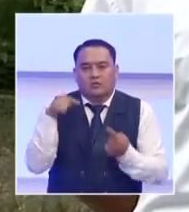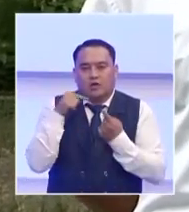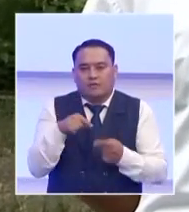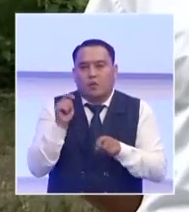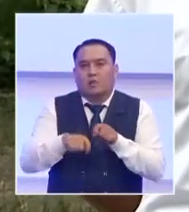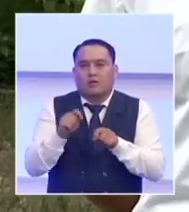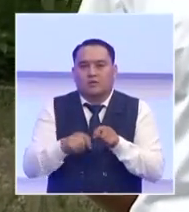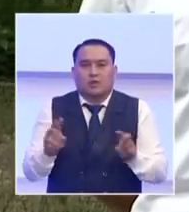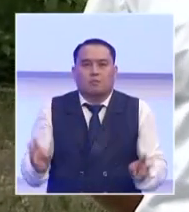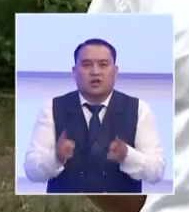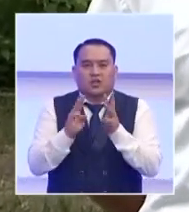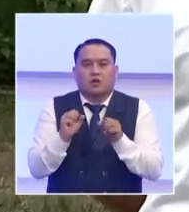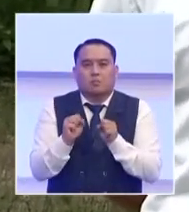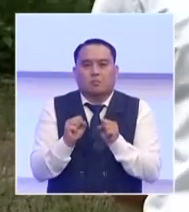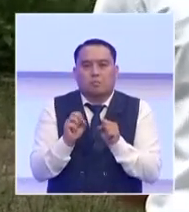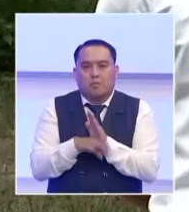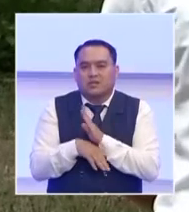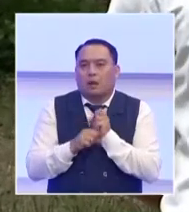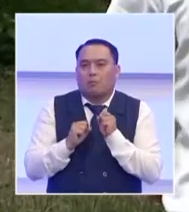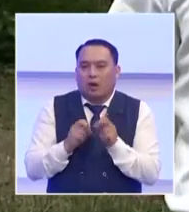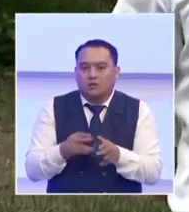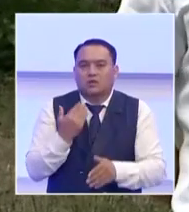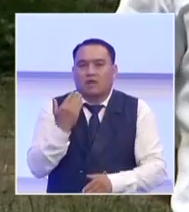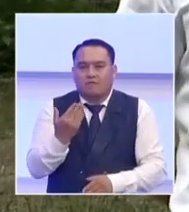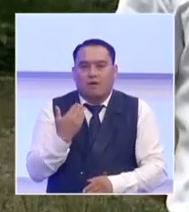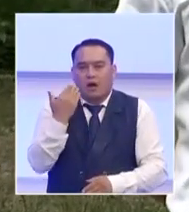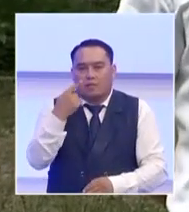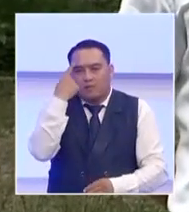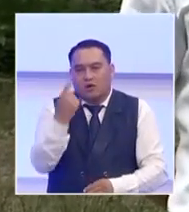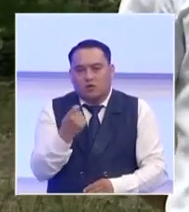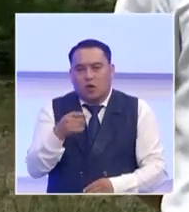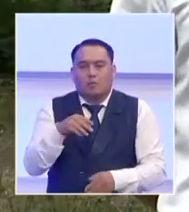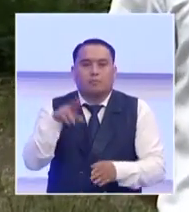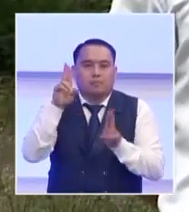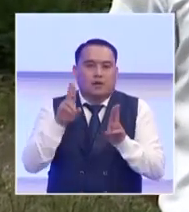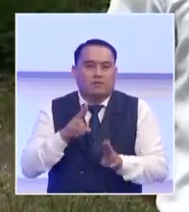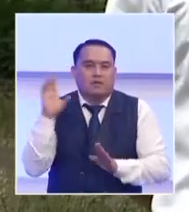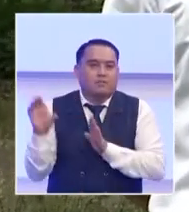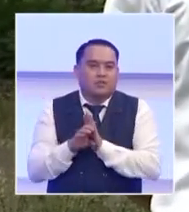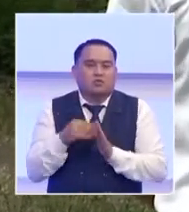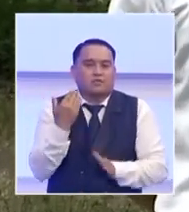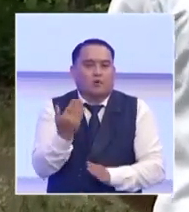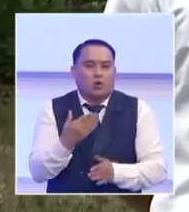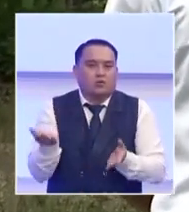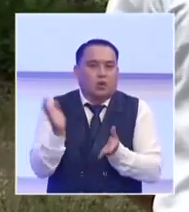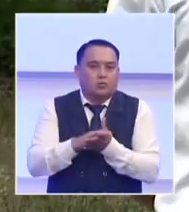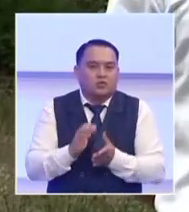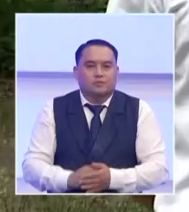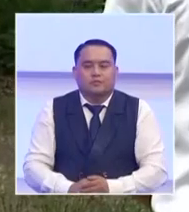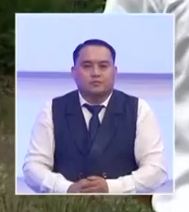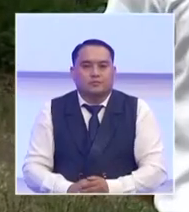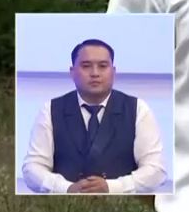пожарной безопасности вот буклет а соблюдение правил пожарной безопасности ознакомьтесь